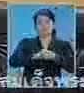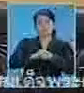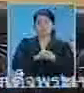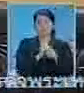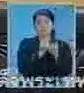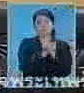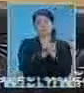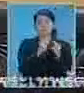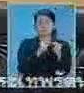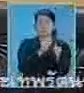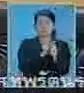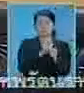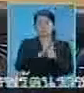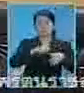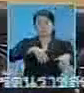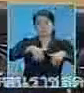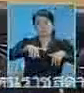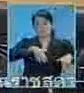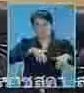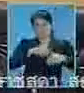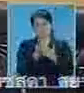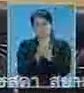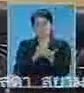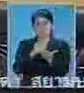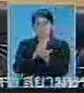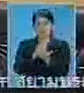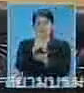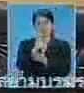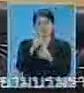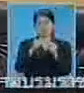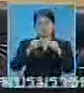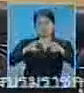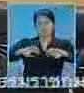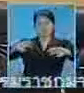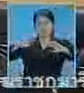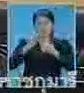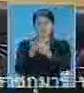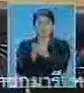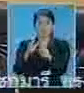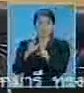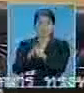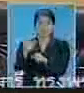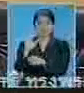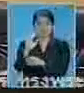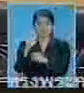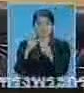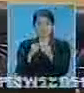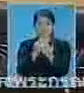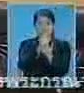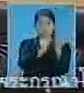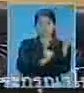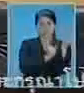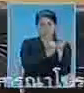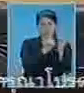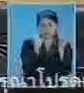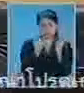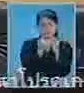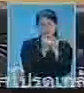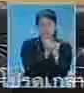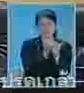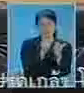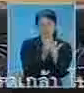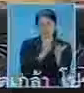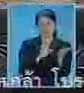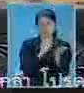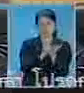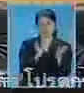ของรัฐเราไม่เพียงพอท้องถิ่นเขาก็ยินดีในการที่จะเข้ามาช่วยเหลืออุดหนุนแต่ในประเด็นที่สำคัญที่ผมอยากจะเ